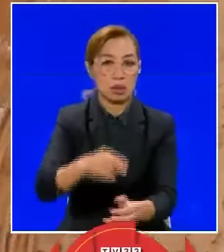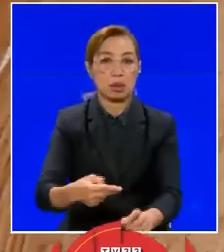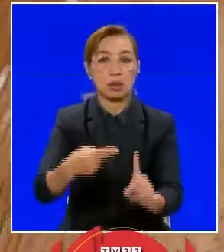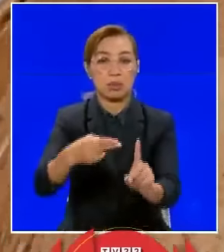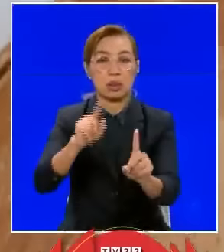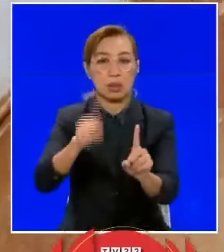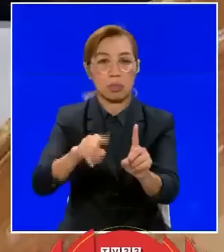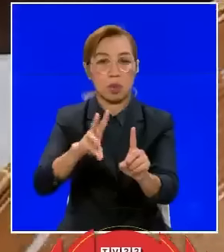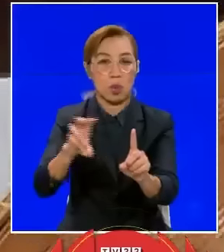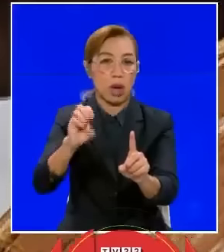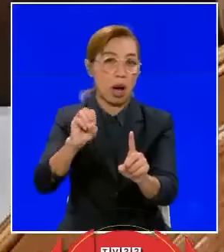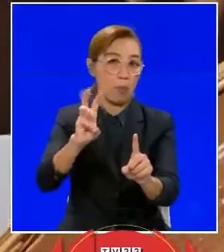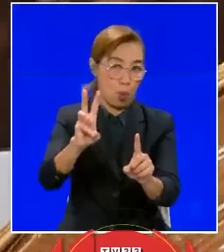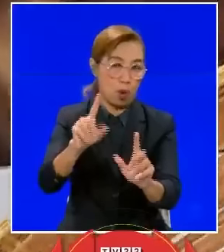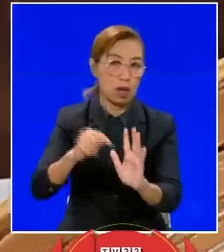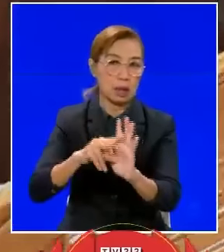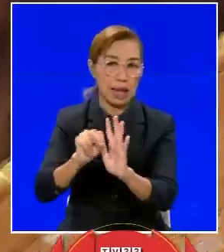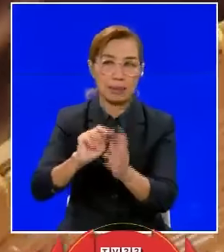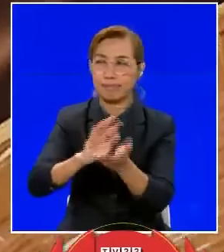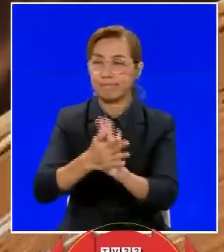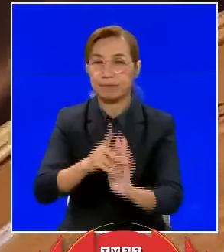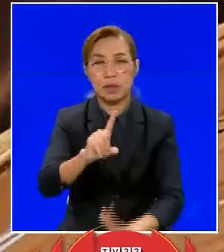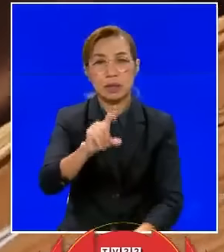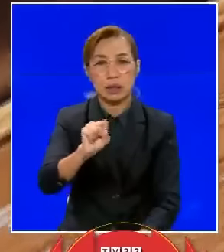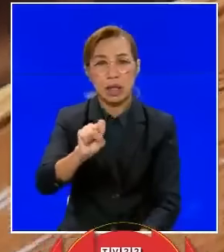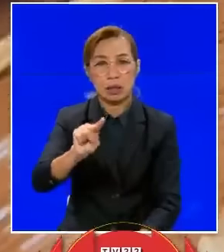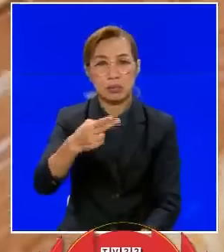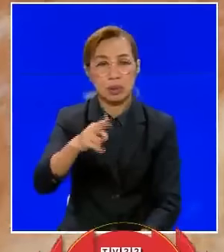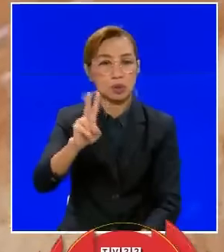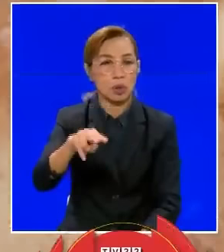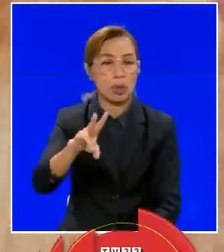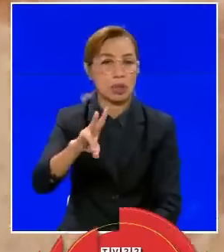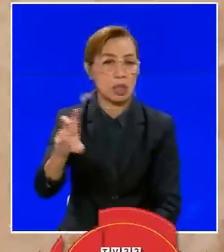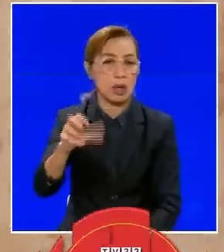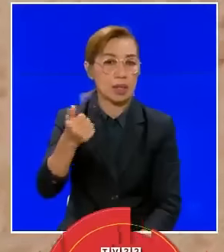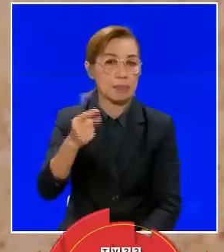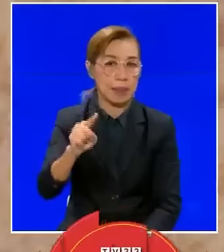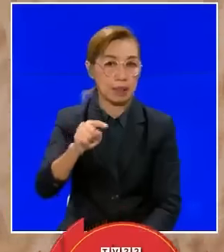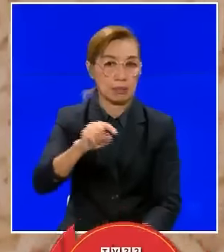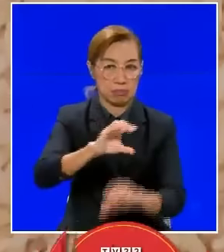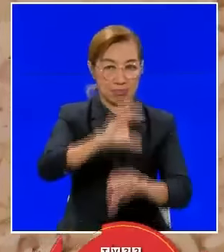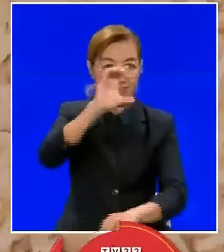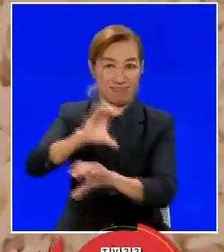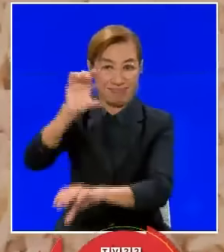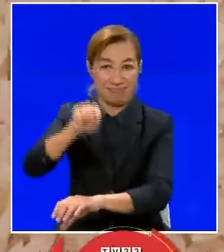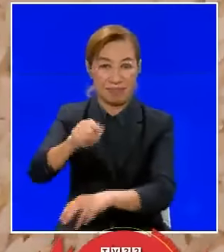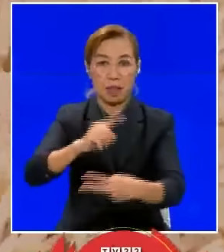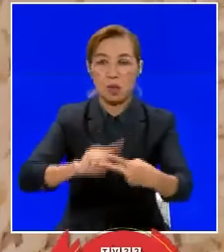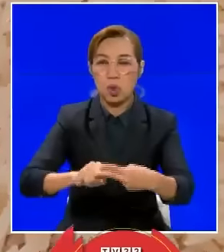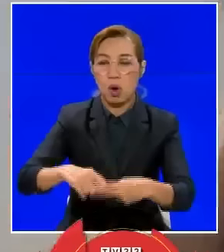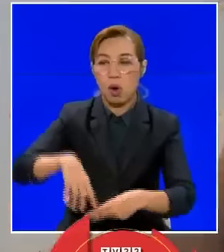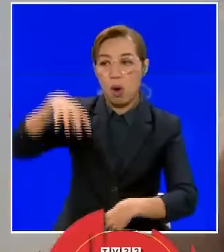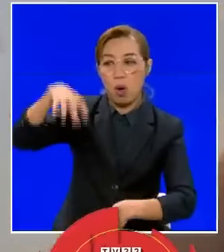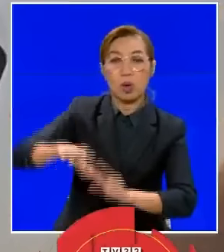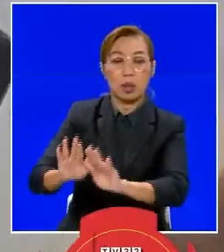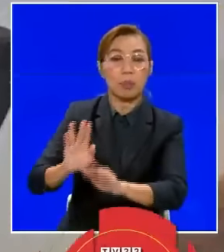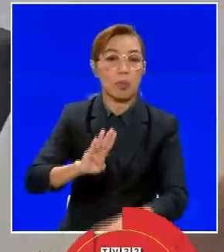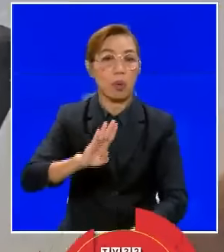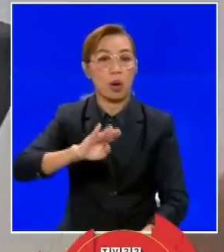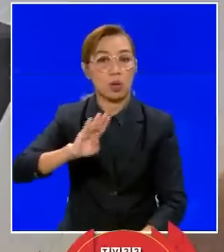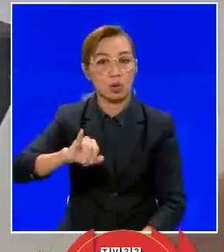1165 6ตันหรือว่า1127 111กระสอบแล้วก็มีคลังของบจก